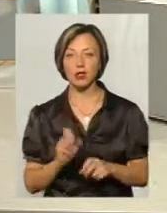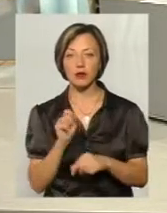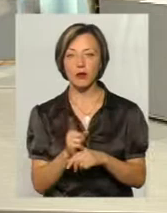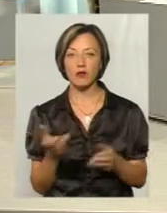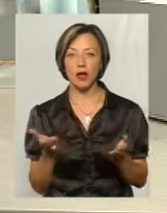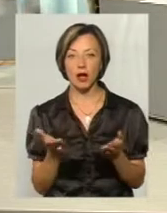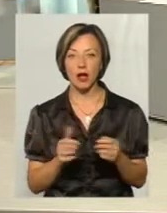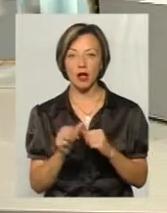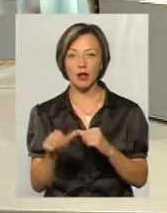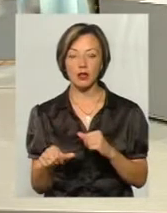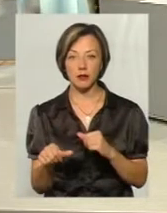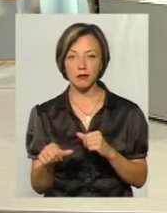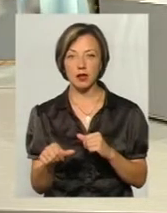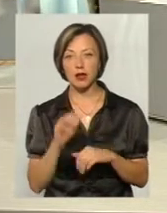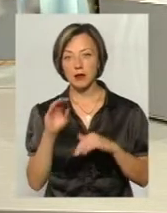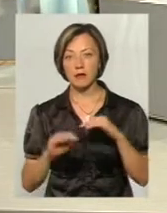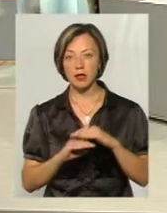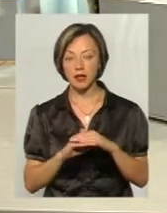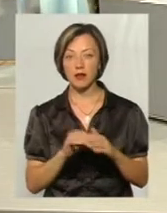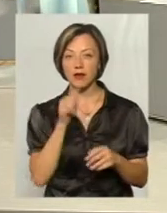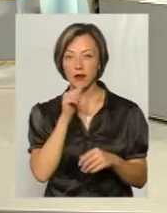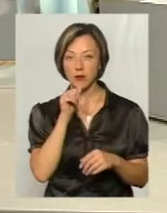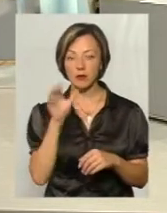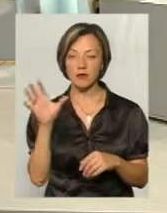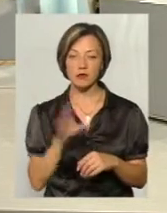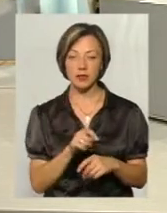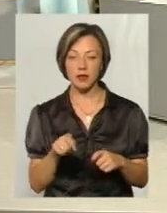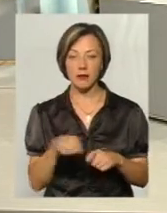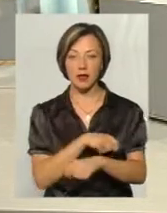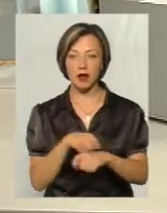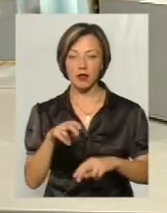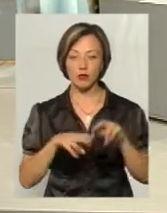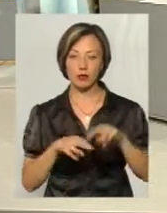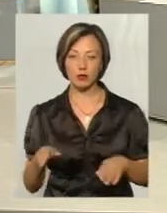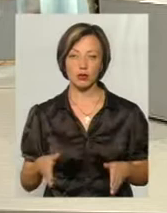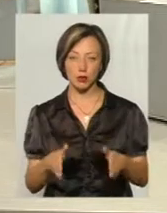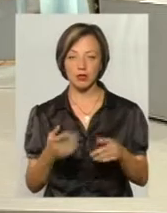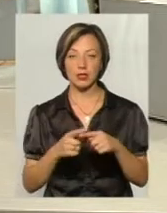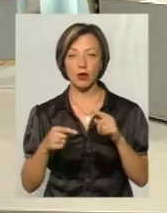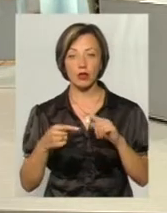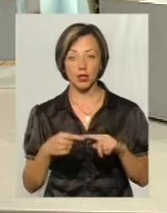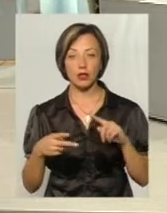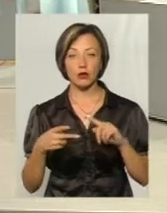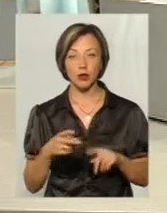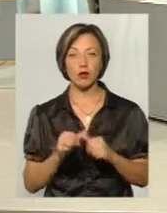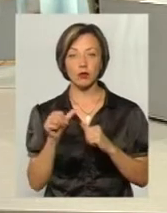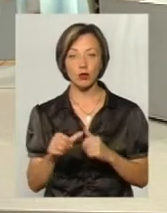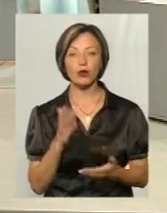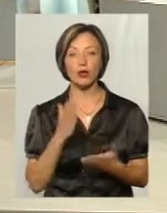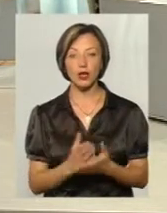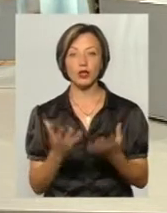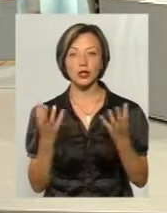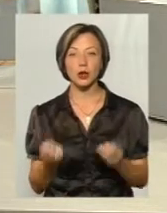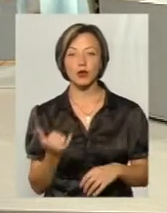крім лабораторії підрядника випробовує всі матеріали, з яких будуються дороги. Це одне. І крім того, є ще в